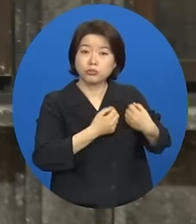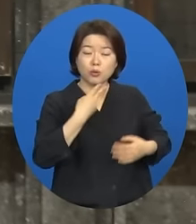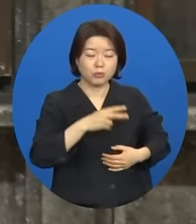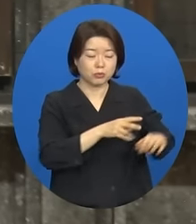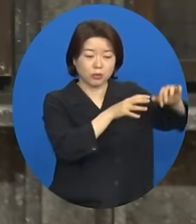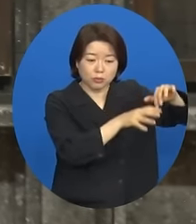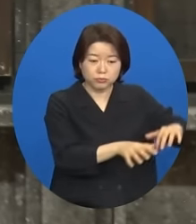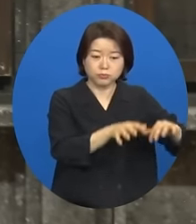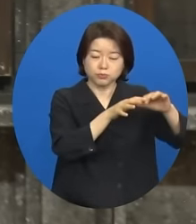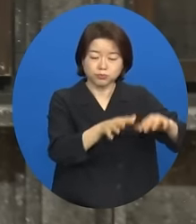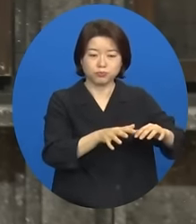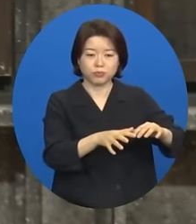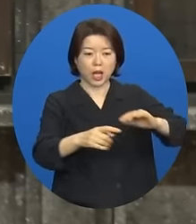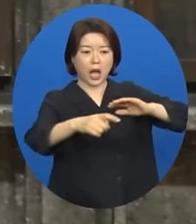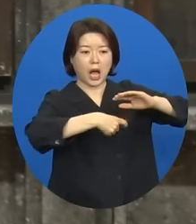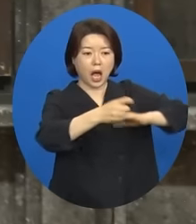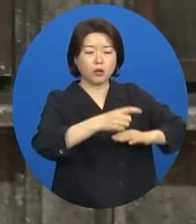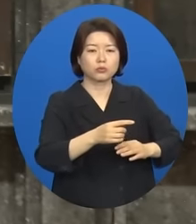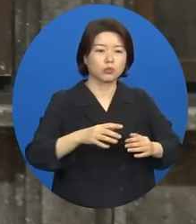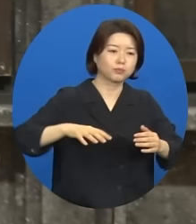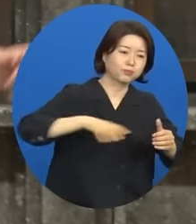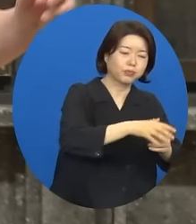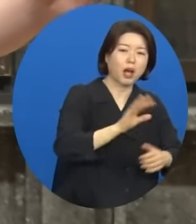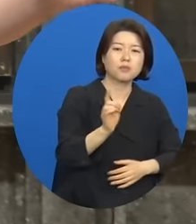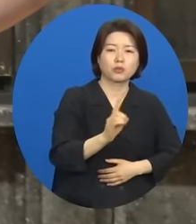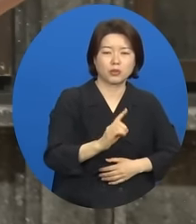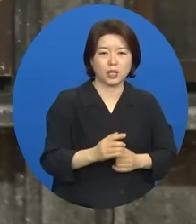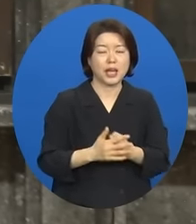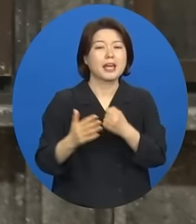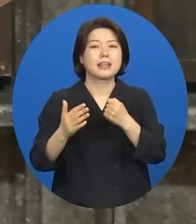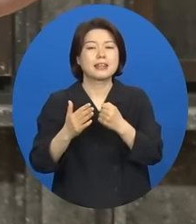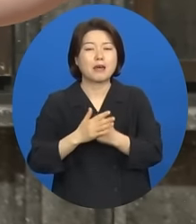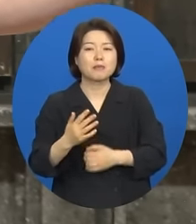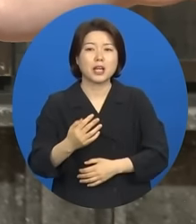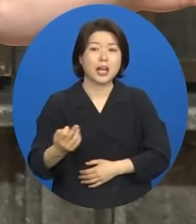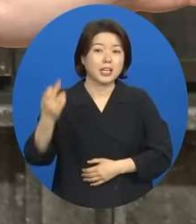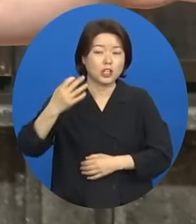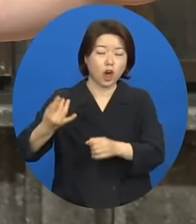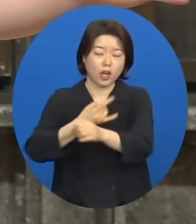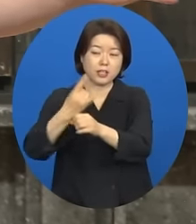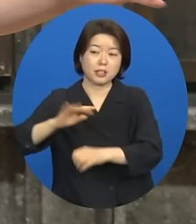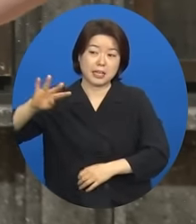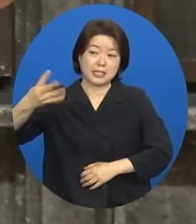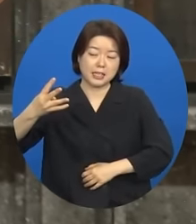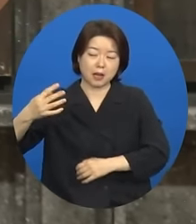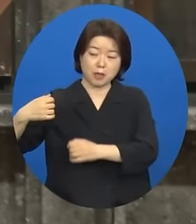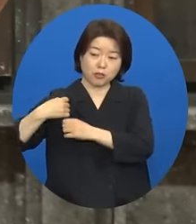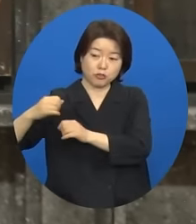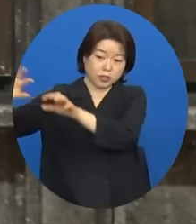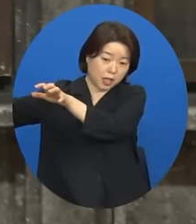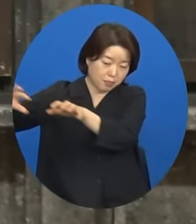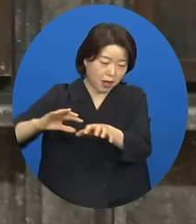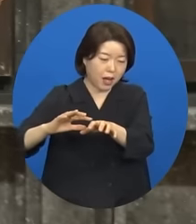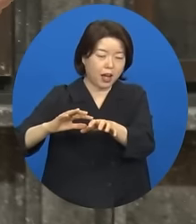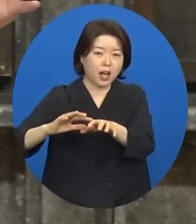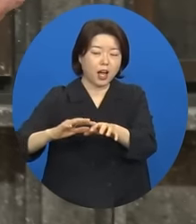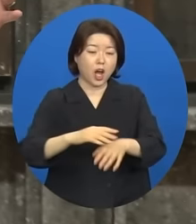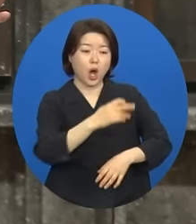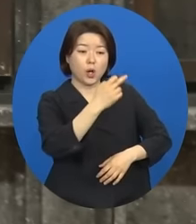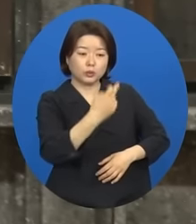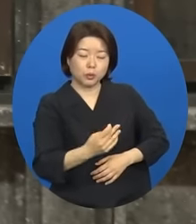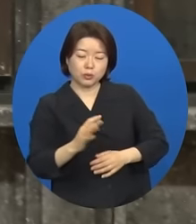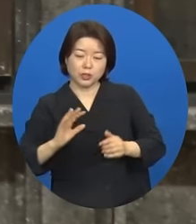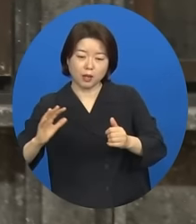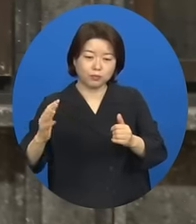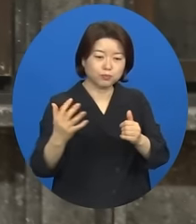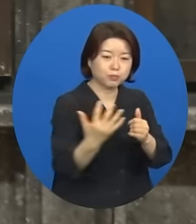이동하다가 강도가 습격하면 어떡합니까? 그러니까 형 에서가 400명의 군사를 데려다가 동생을 보호해주기